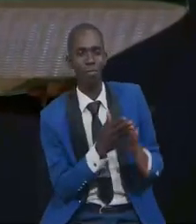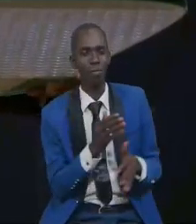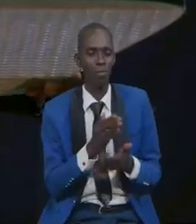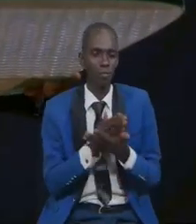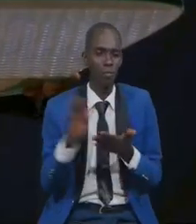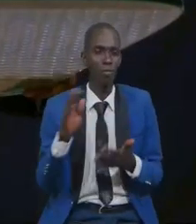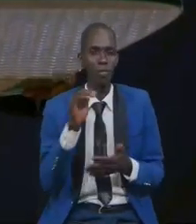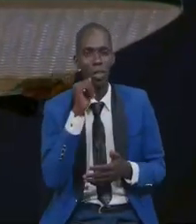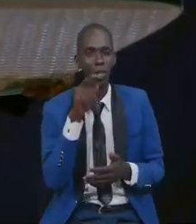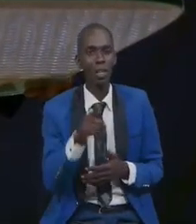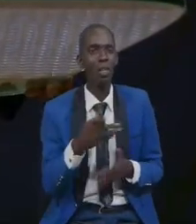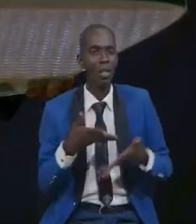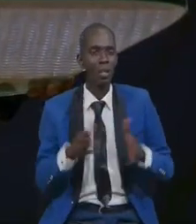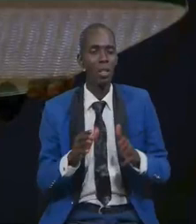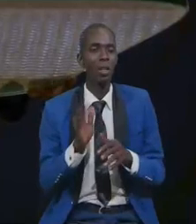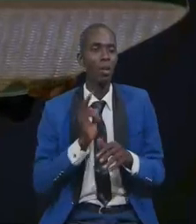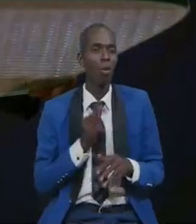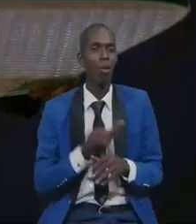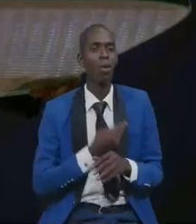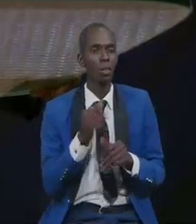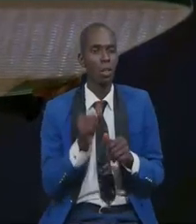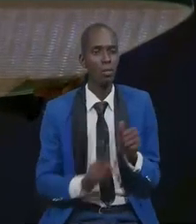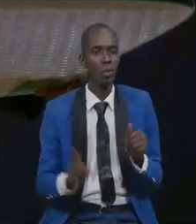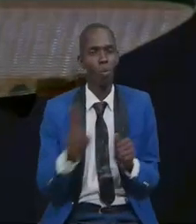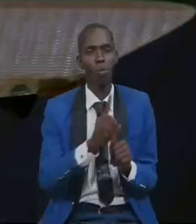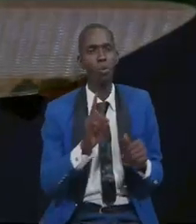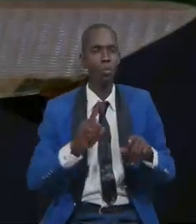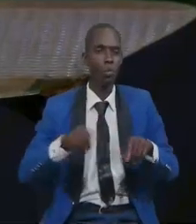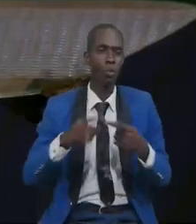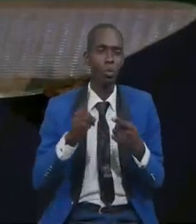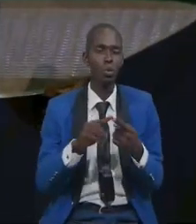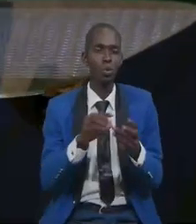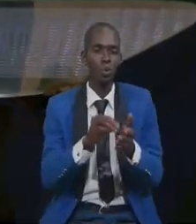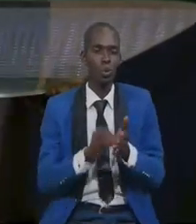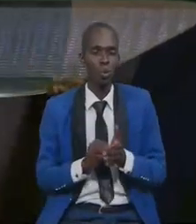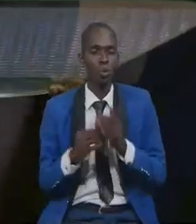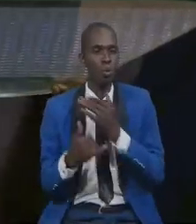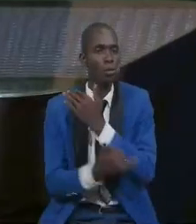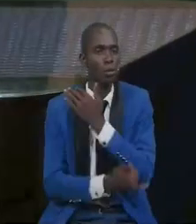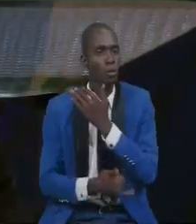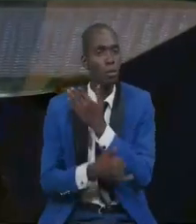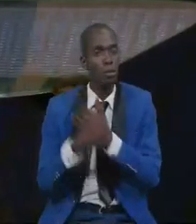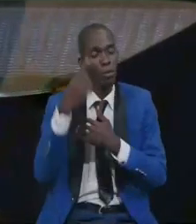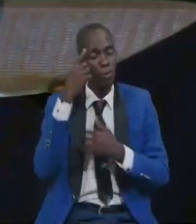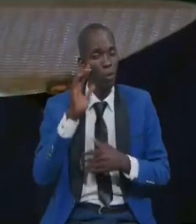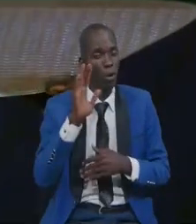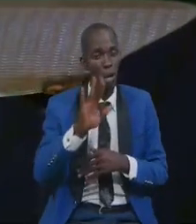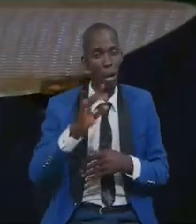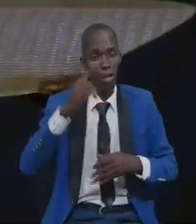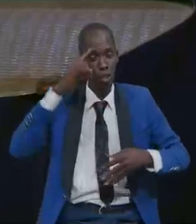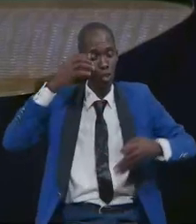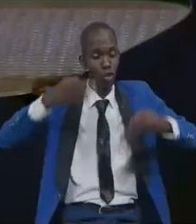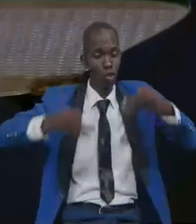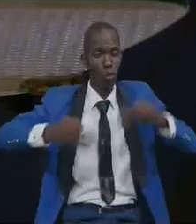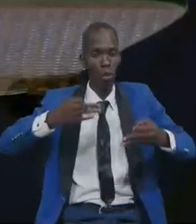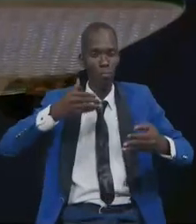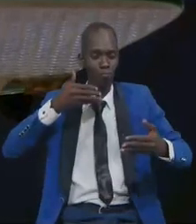dans son pays, abandonnons-la, car son châtiment atteint